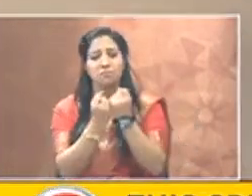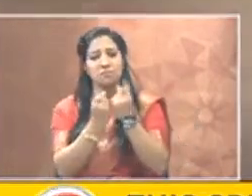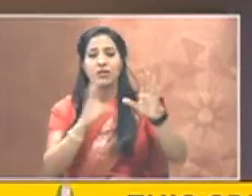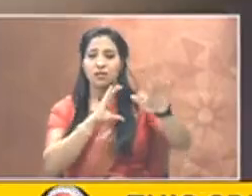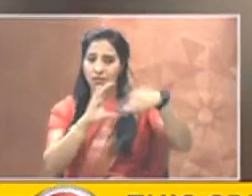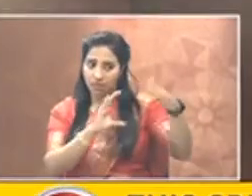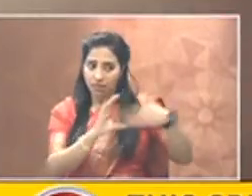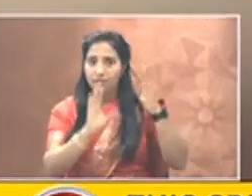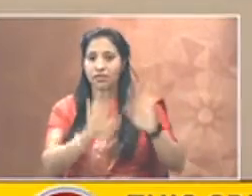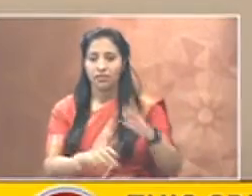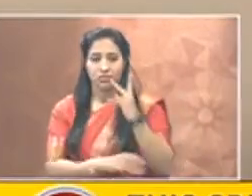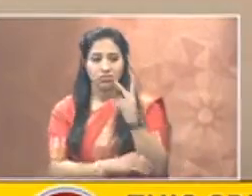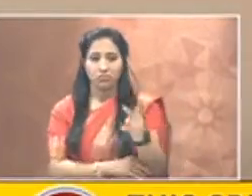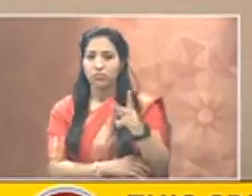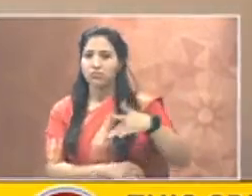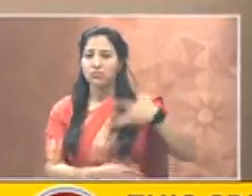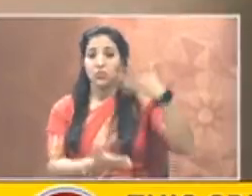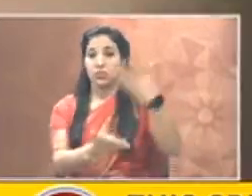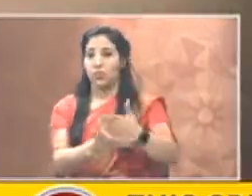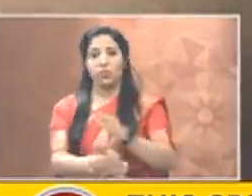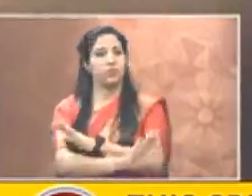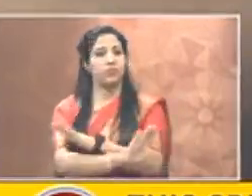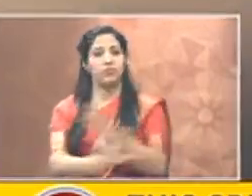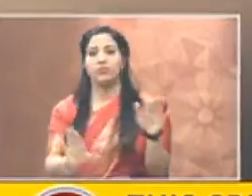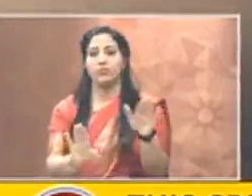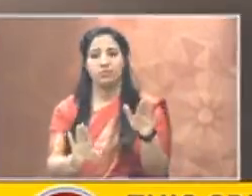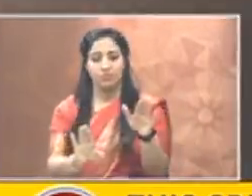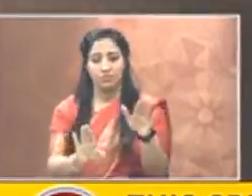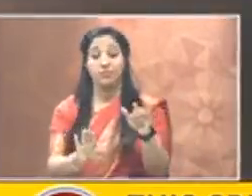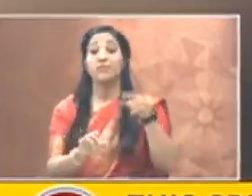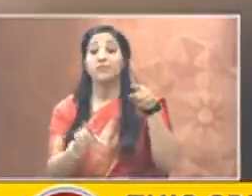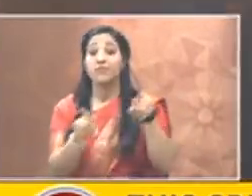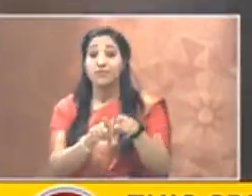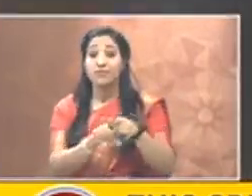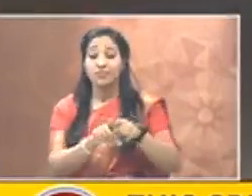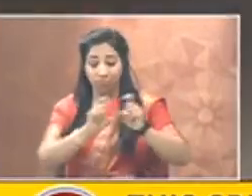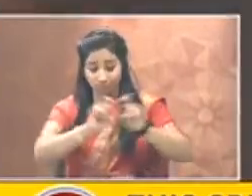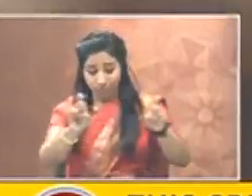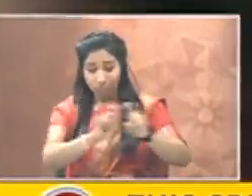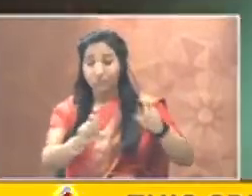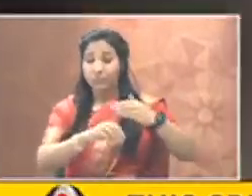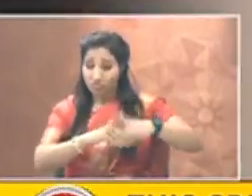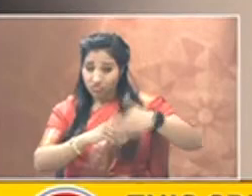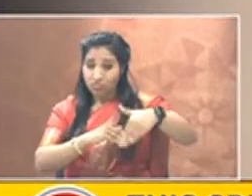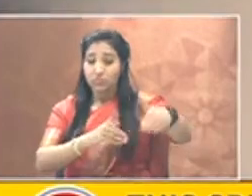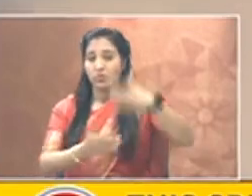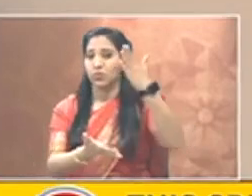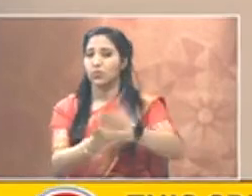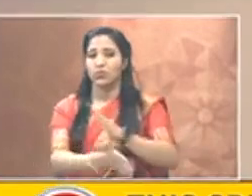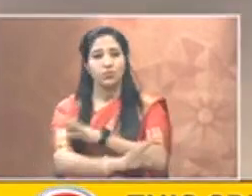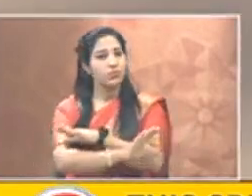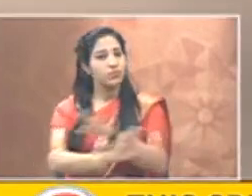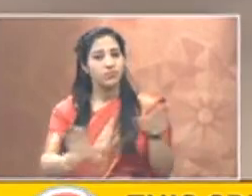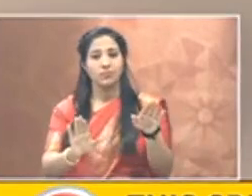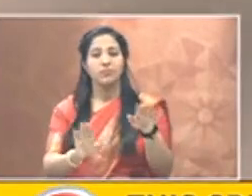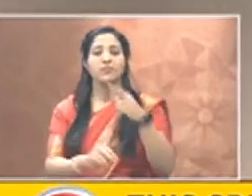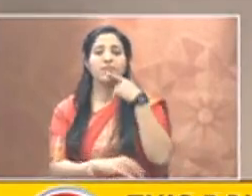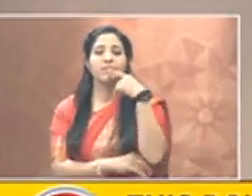ये भावना रुकनी नहीं चाहिए, ये अभियान रुकना नहीं चाहिए।